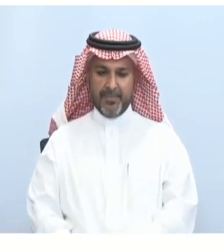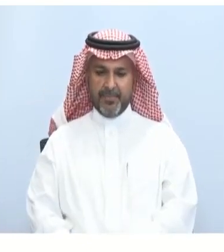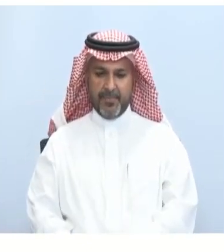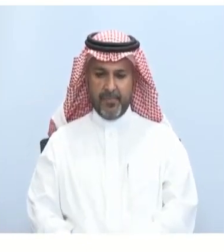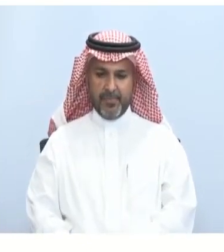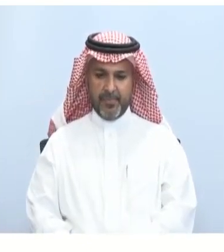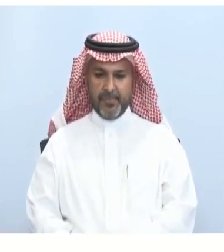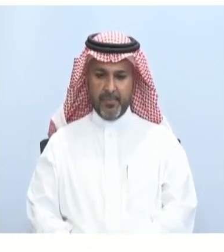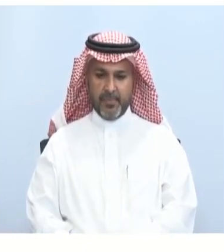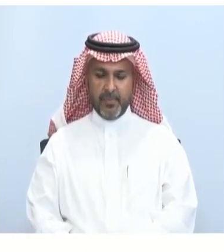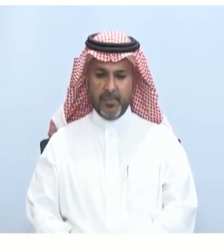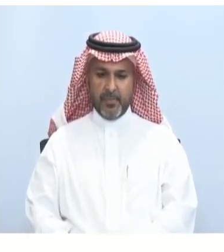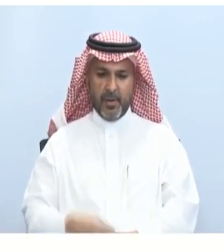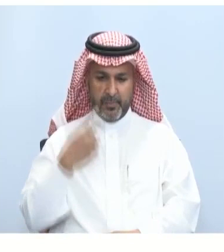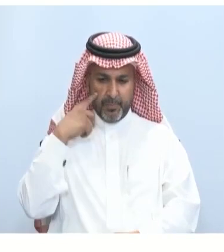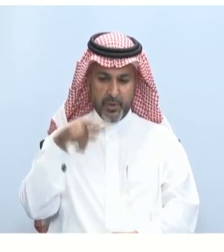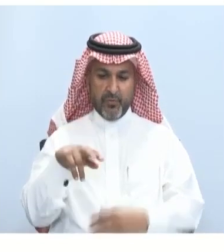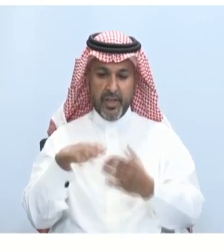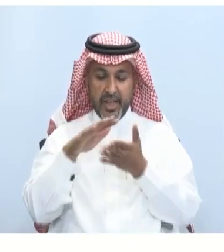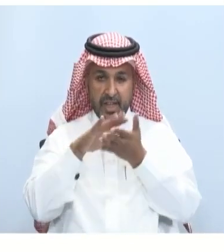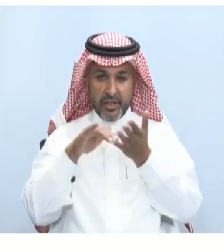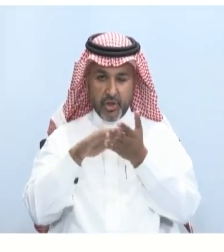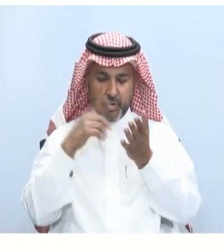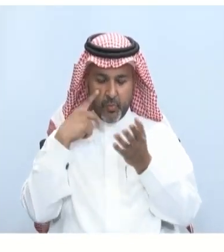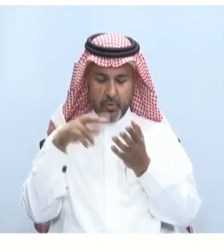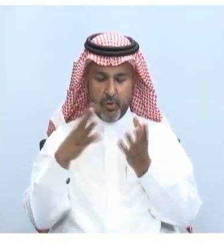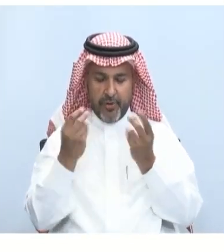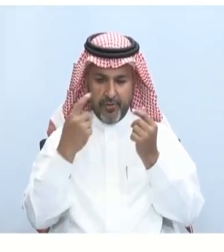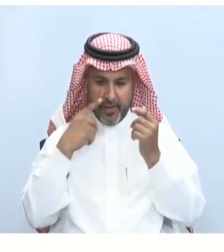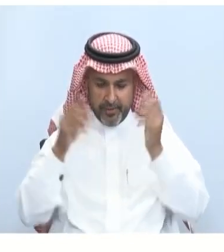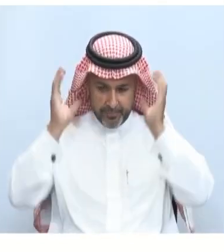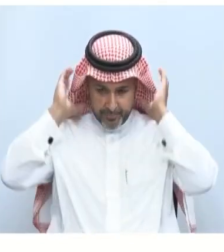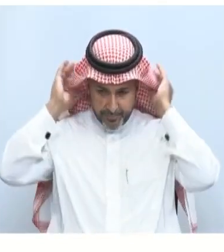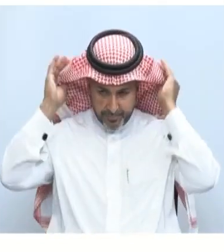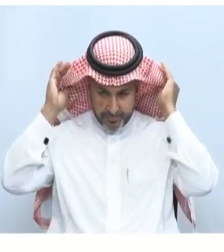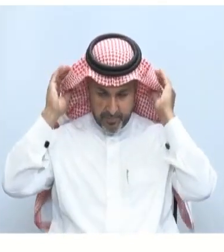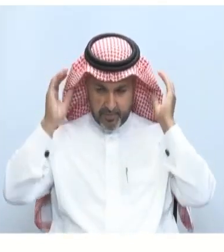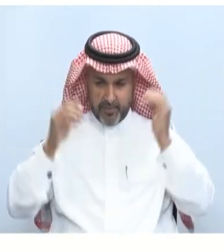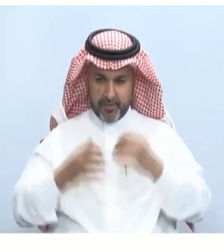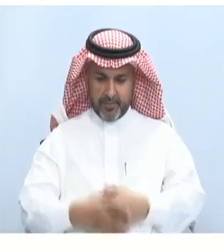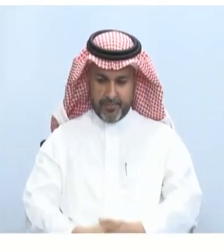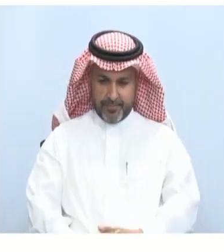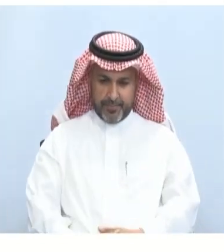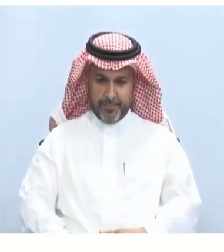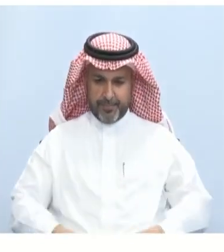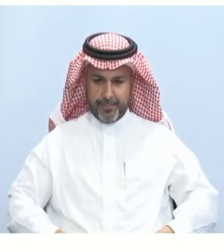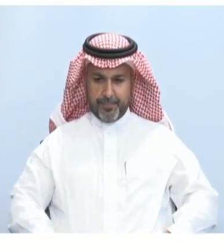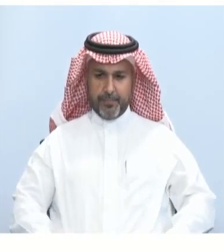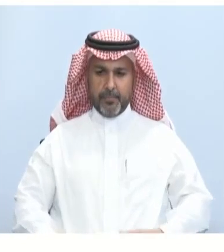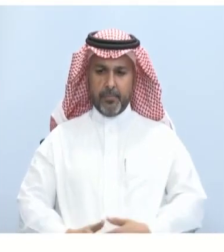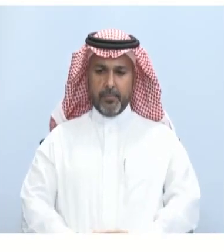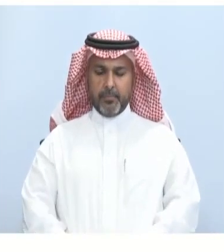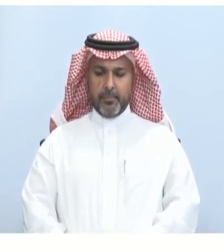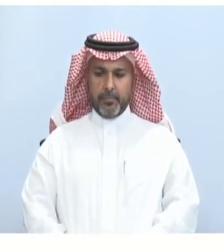ويبين الجدول الاتي بعض قوى الوحده التخيليه اي اذا الاعداد التخيليه البحته في الضرب مثل